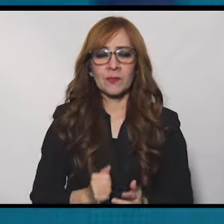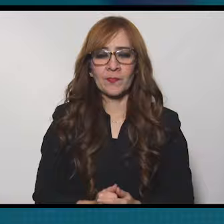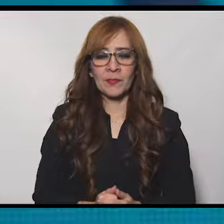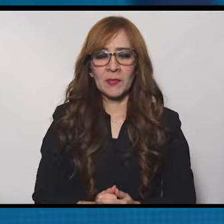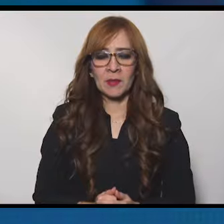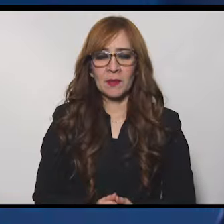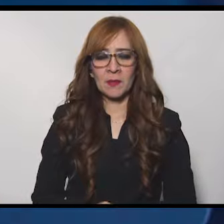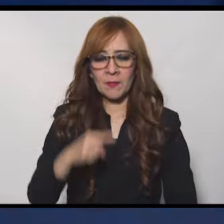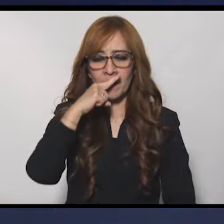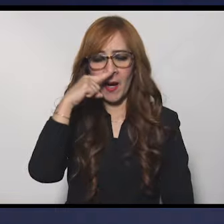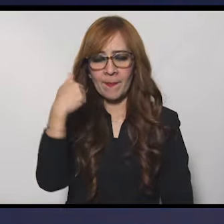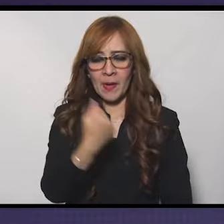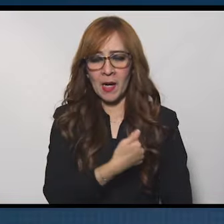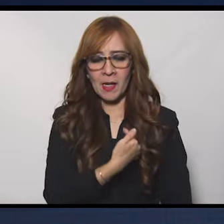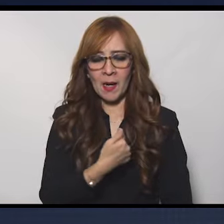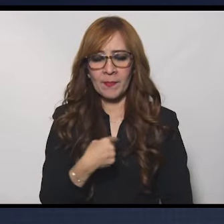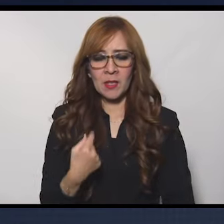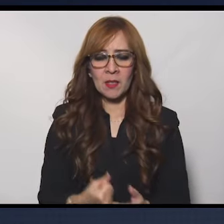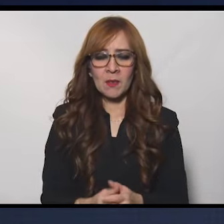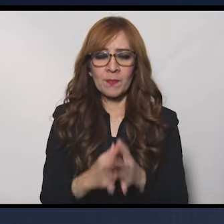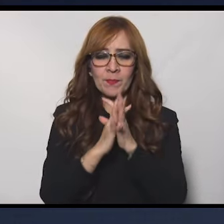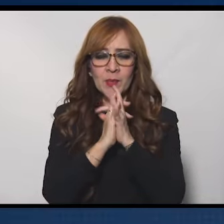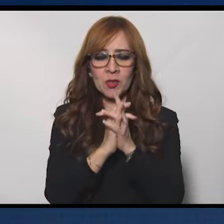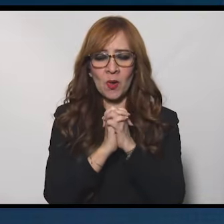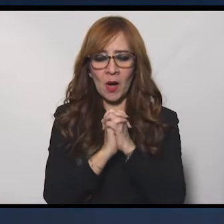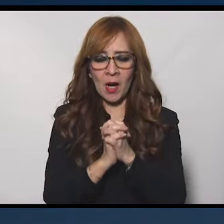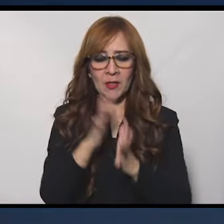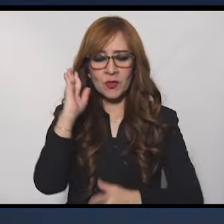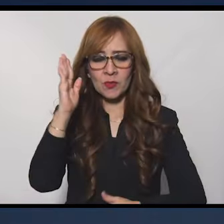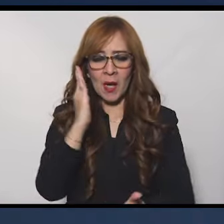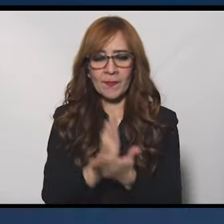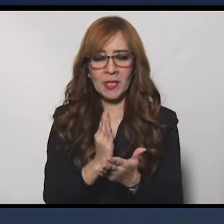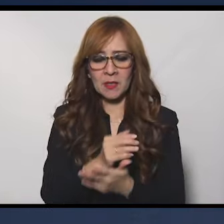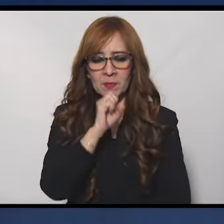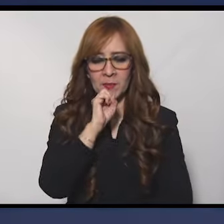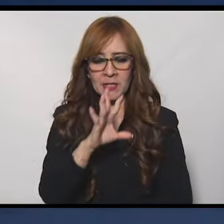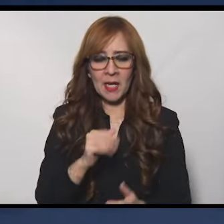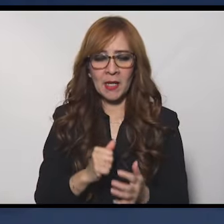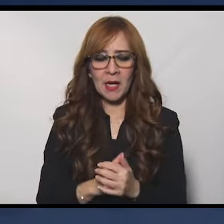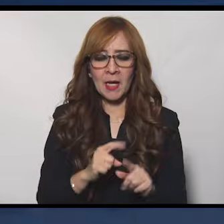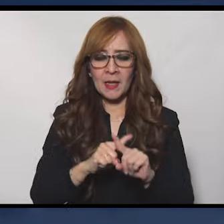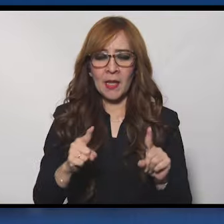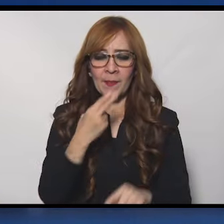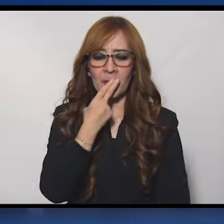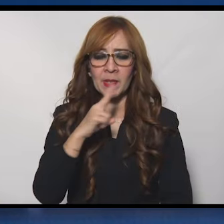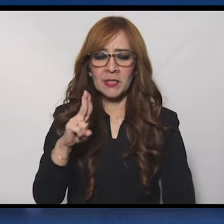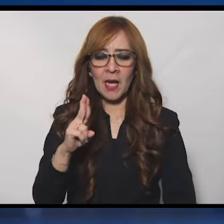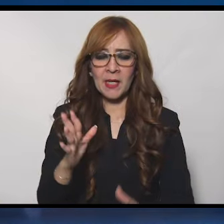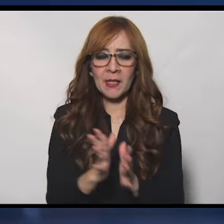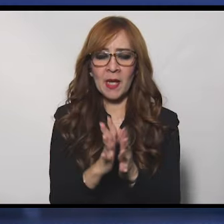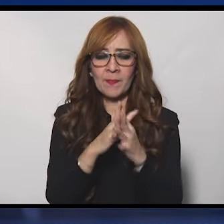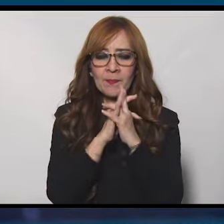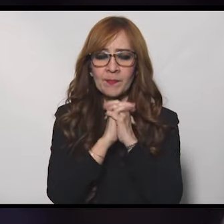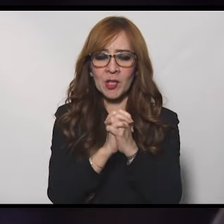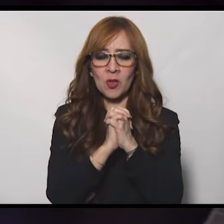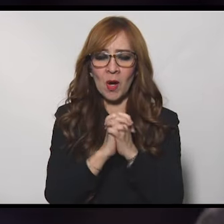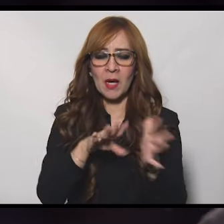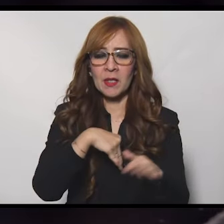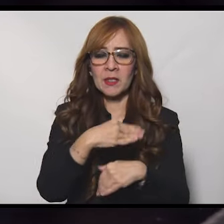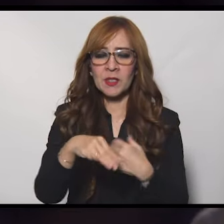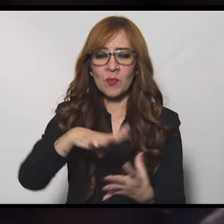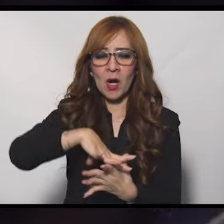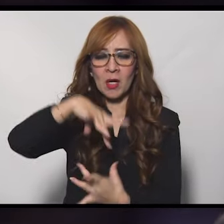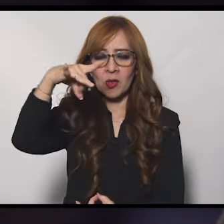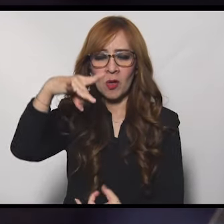And Father, we just want to pray. Hamba-Mu telah berhenti berbicara, Tuhan. Tapi hamba percaya dan berdoa setiap daripada